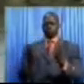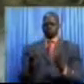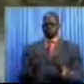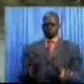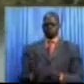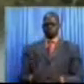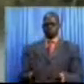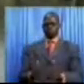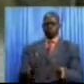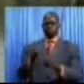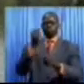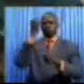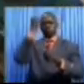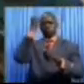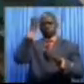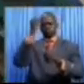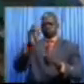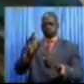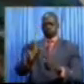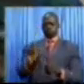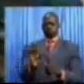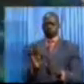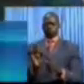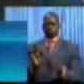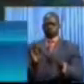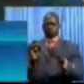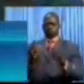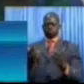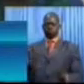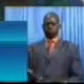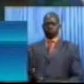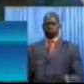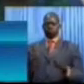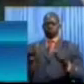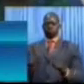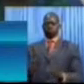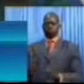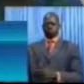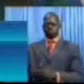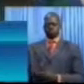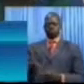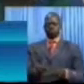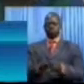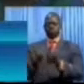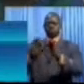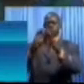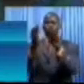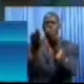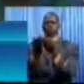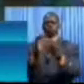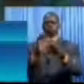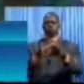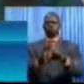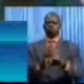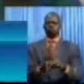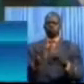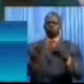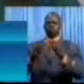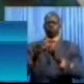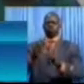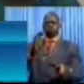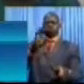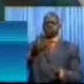Immédiatement, l'idée de trouver un local pour pouvoir héberger les différentes familles qui sont sinistrées, qui sont au nombre de